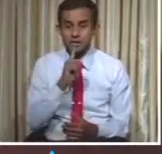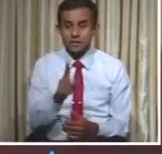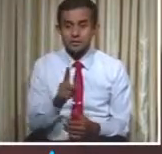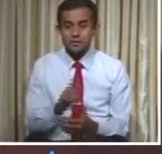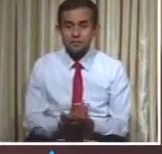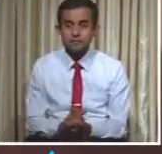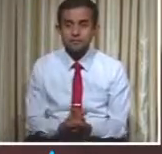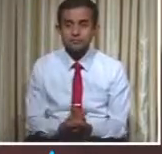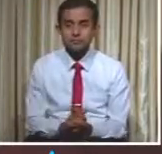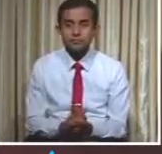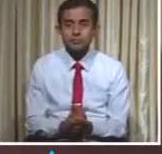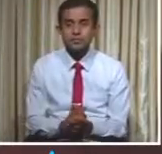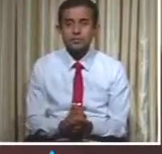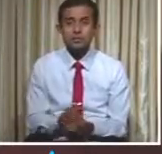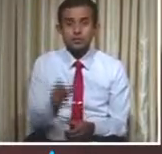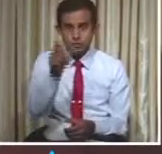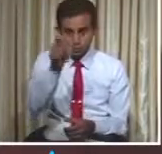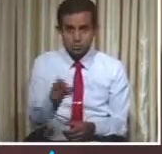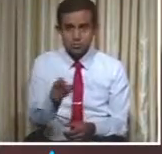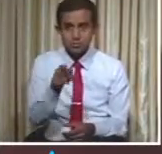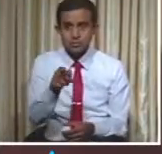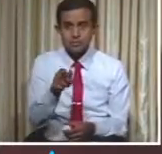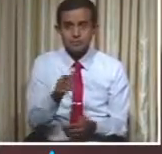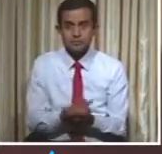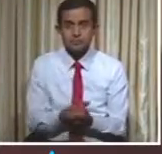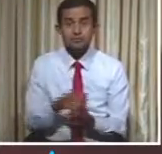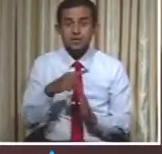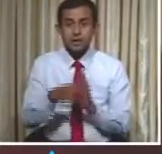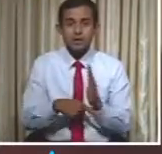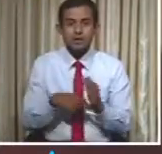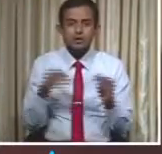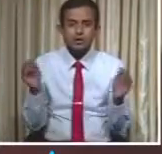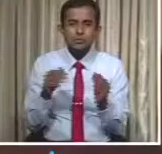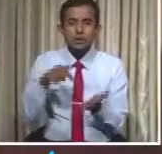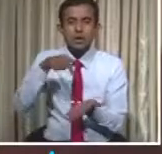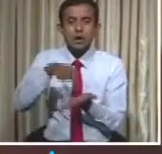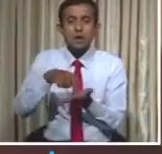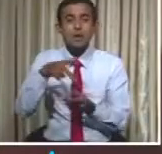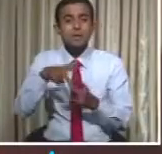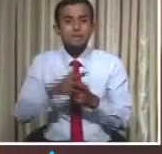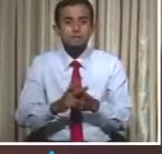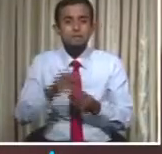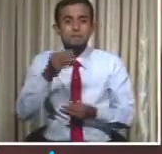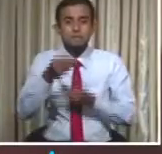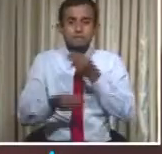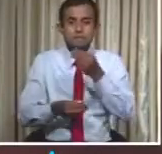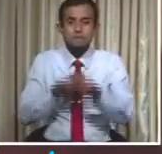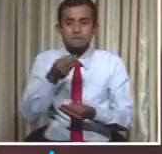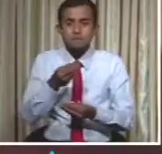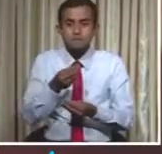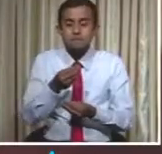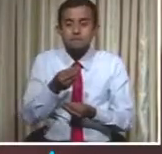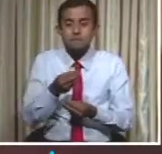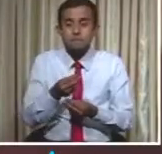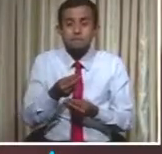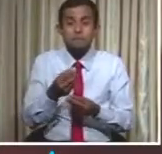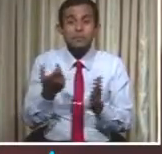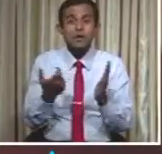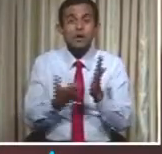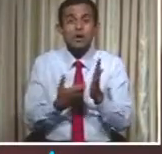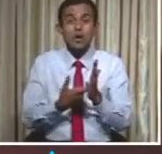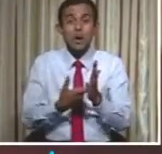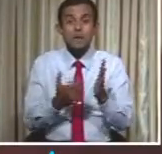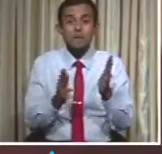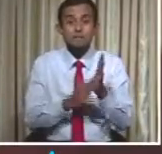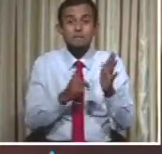ඕන ඔබතුමාලා මේ රටේ සුළු හා මධ්‍ය පරිමාණ කර්මාන්තකරුව වෙනුවෙන් රෝඩ් මැප් එක හඳුන්වලා